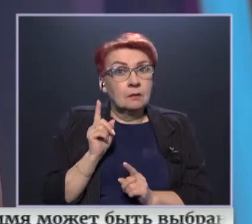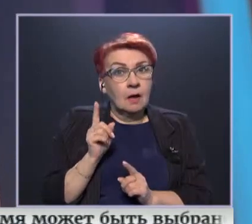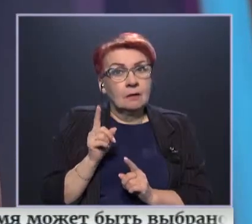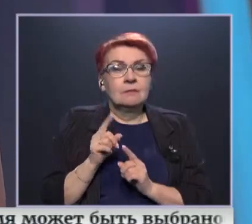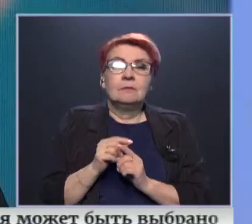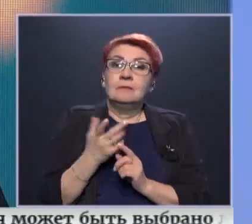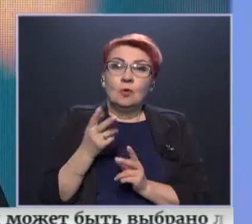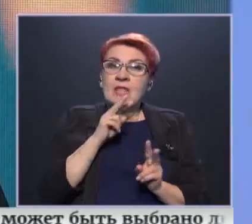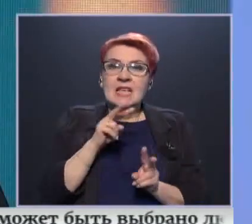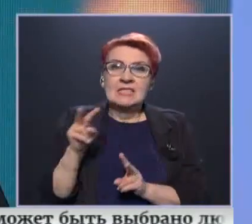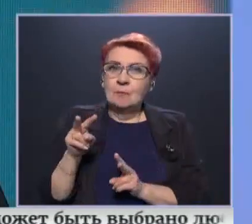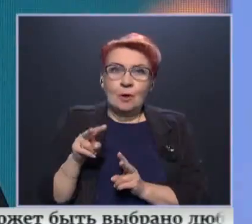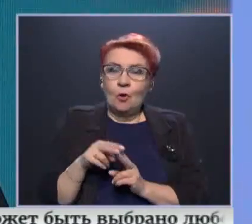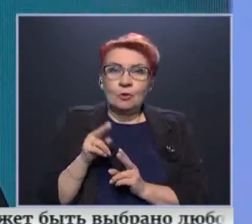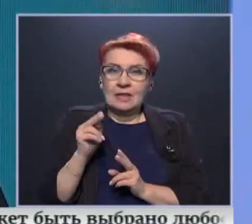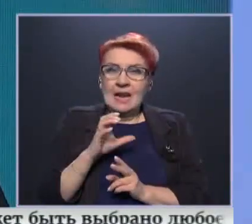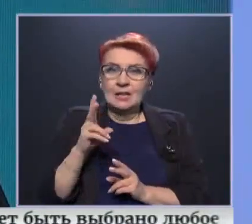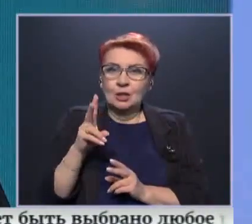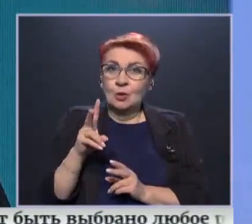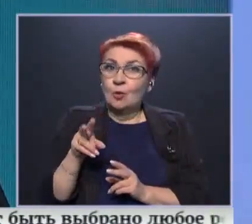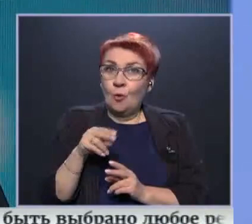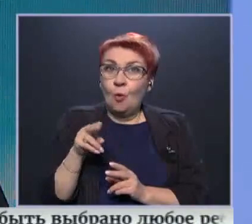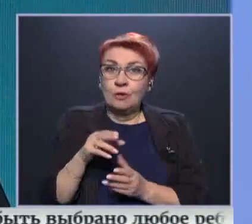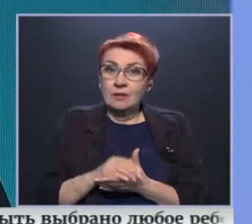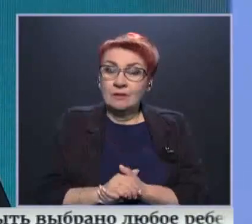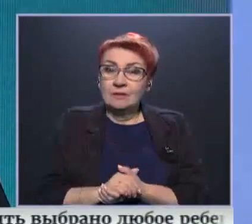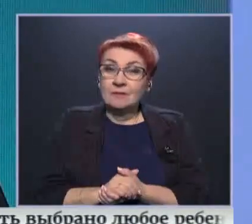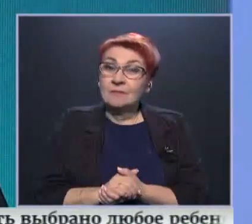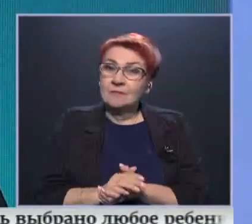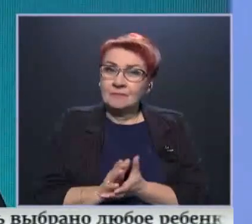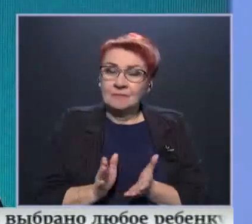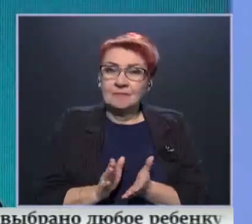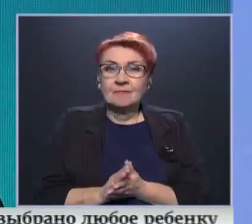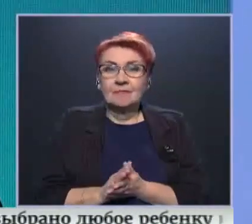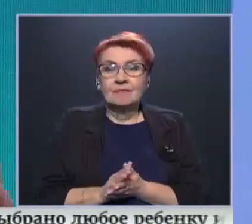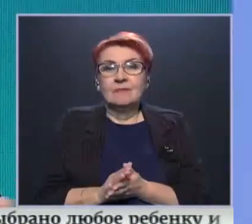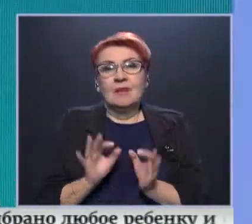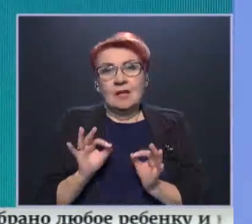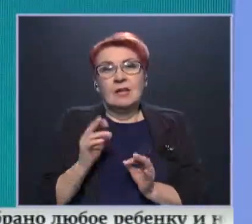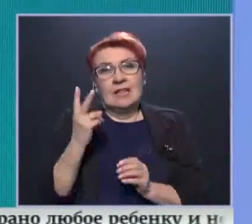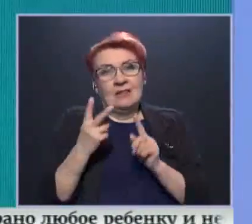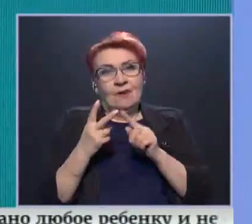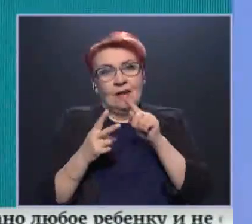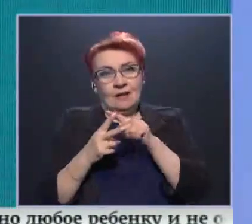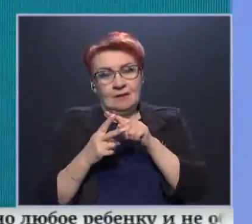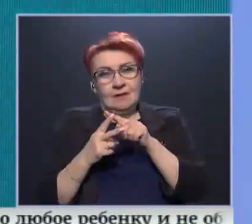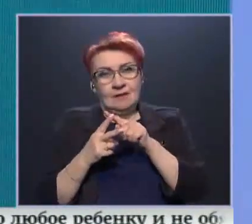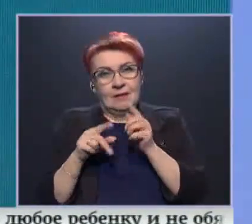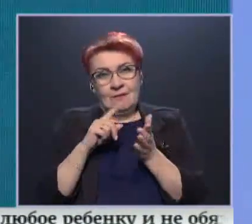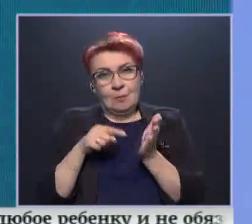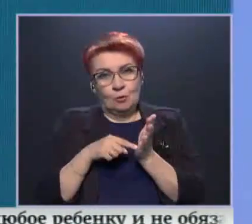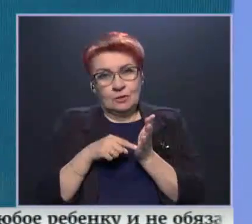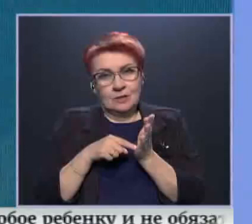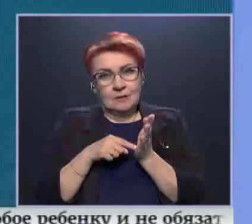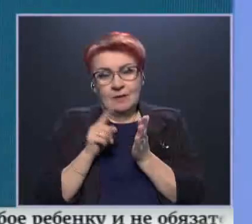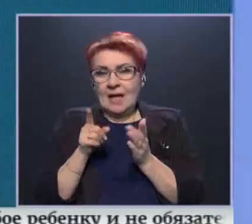не соблюден. И возникает вопрос, что первично. Нет, ну, разумеется, тут, во-первых, два вопроса. Дресс-код и суеверие.